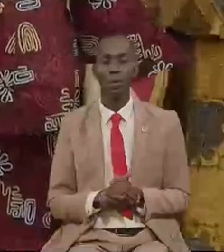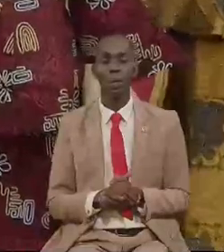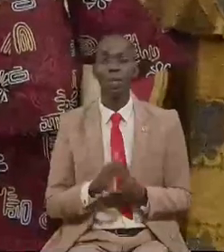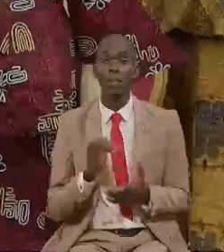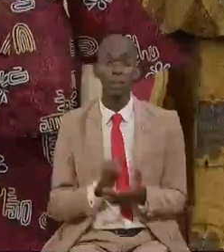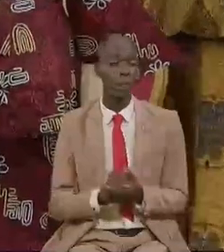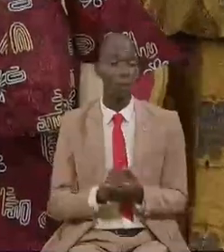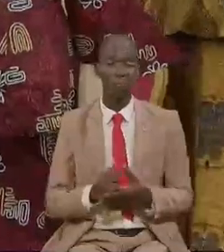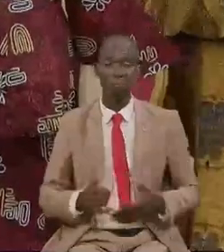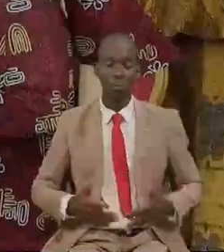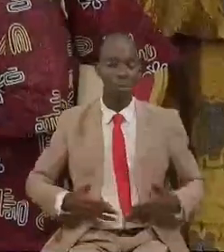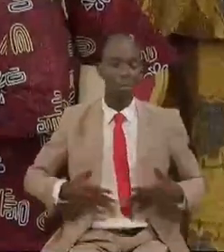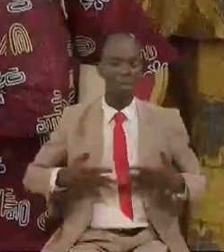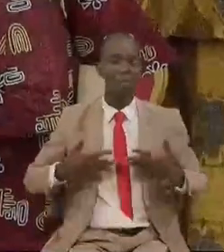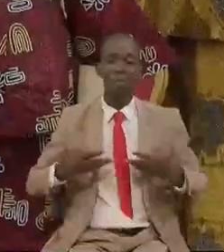Ce style de vie